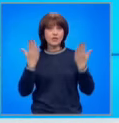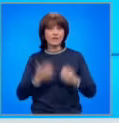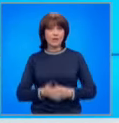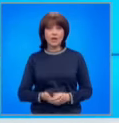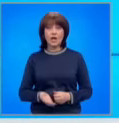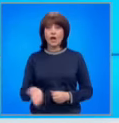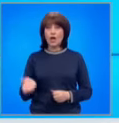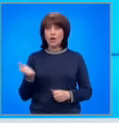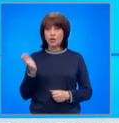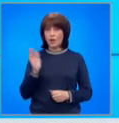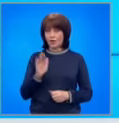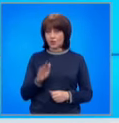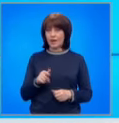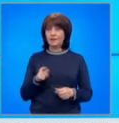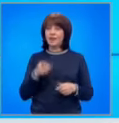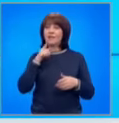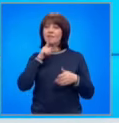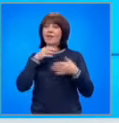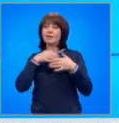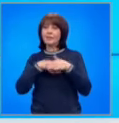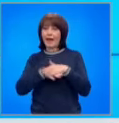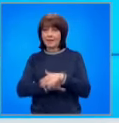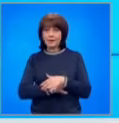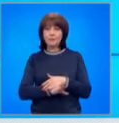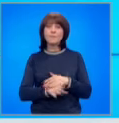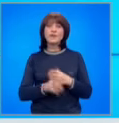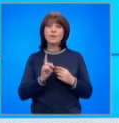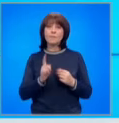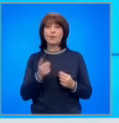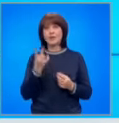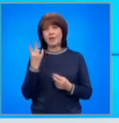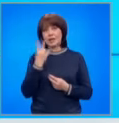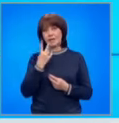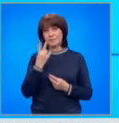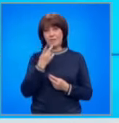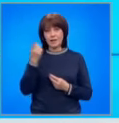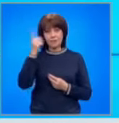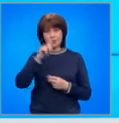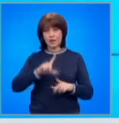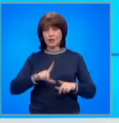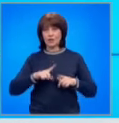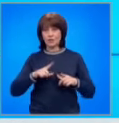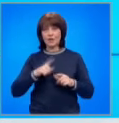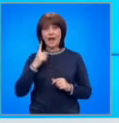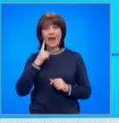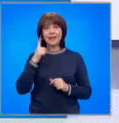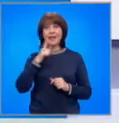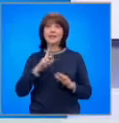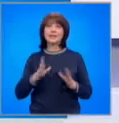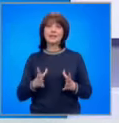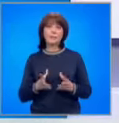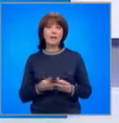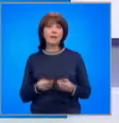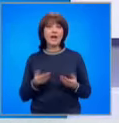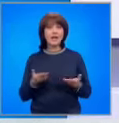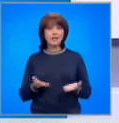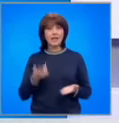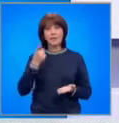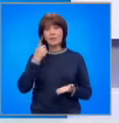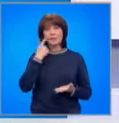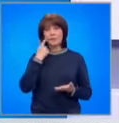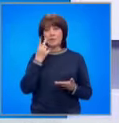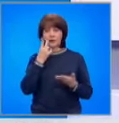Още разкрити и неразкрити тайни от гробницата на Августа Траяна можем да научим утре сутринта в Денят започва. А сега ще се опитаме